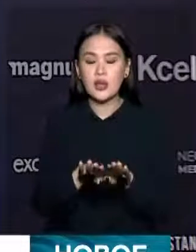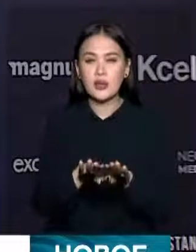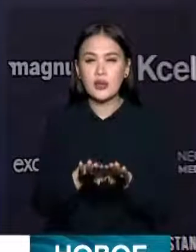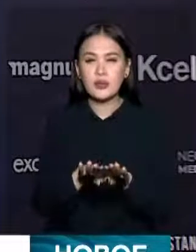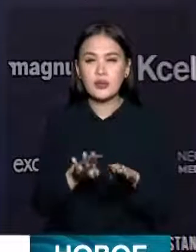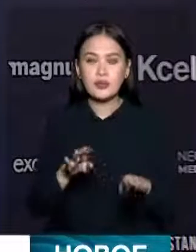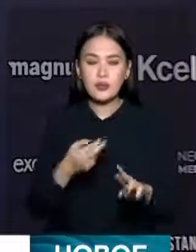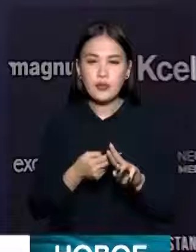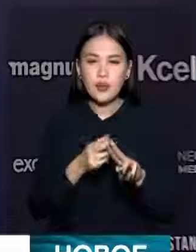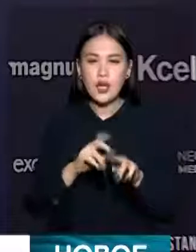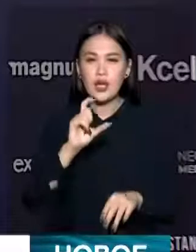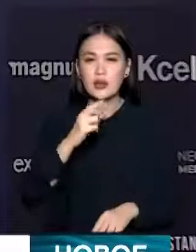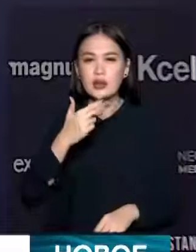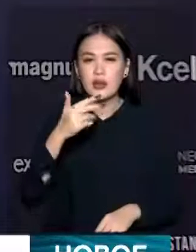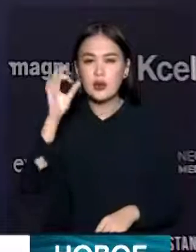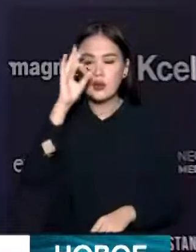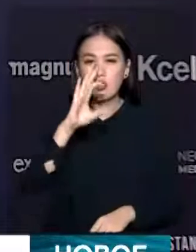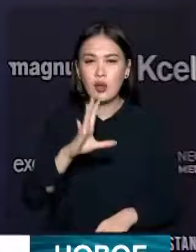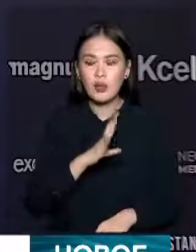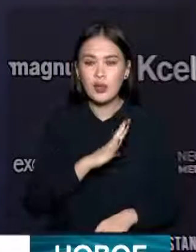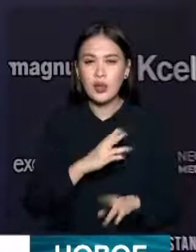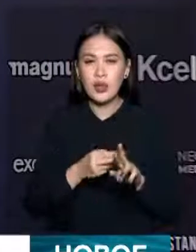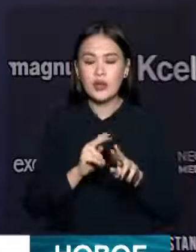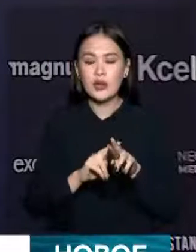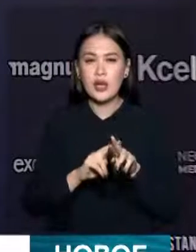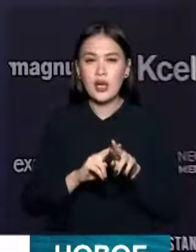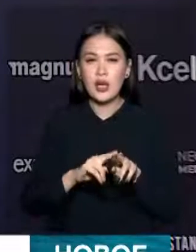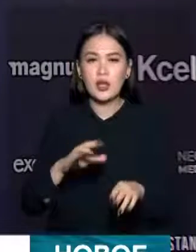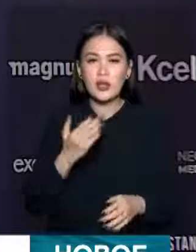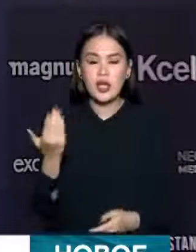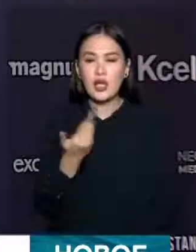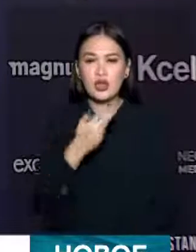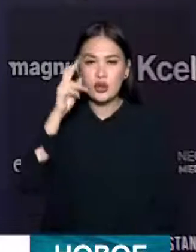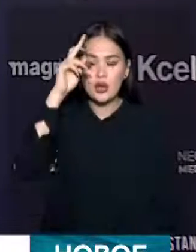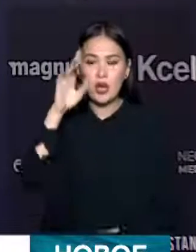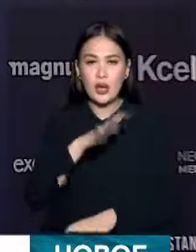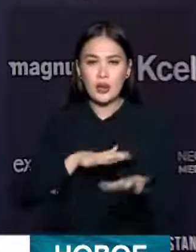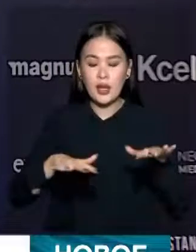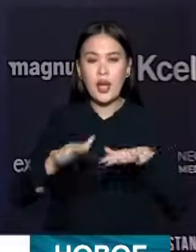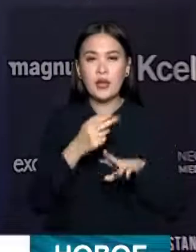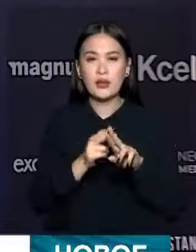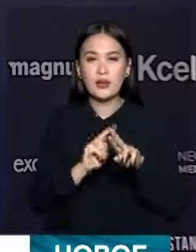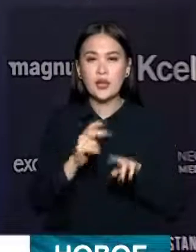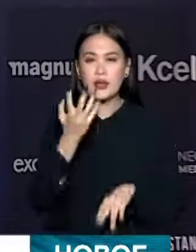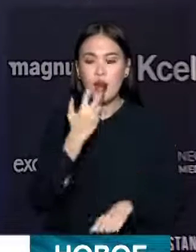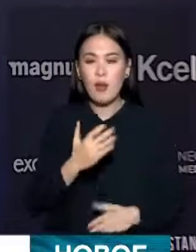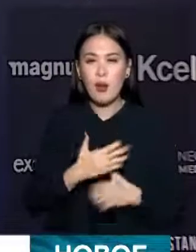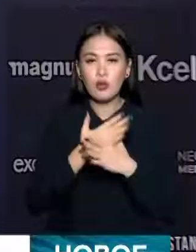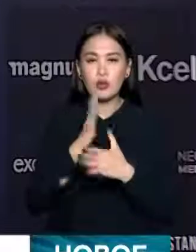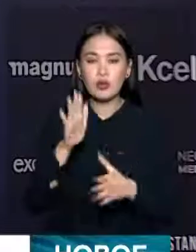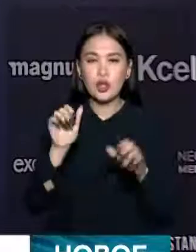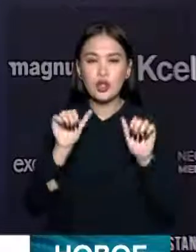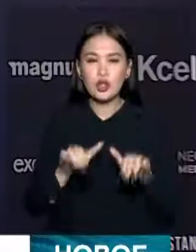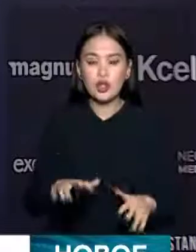закрыть те гэпы, которые у нас возникли при развитии нашей страны. Я очень рассчитываю, что цифровизация поможет решить и